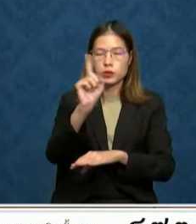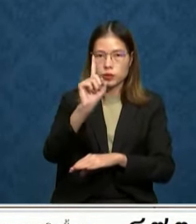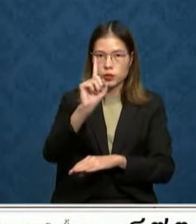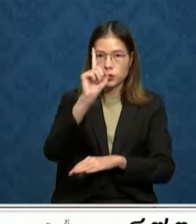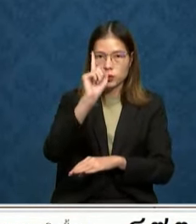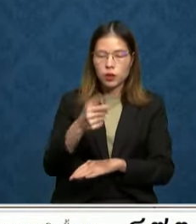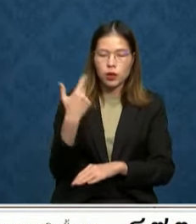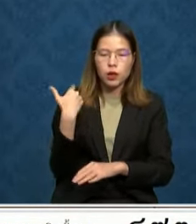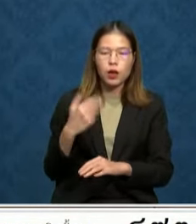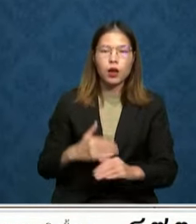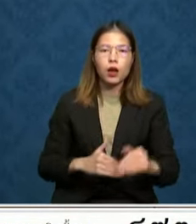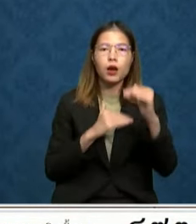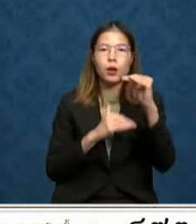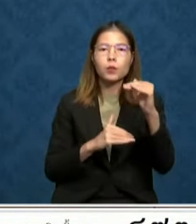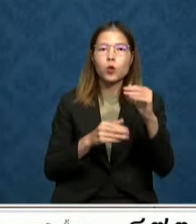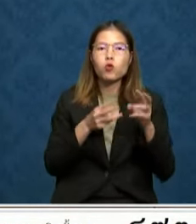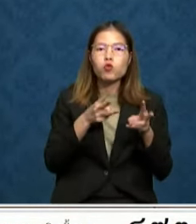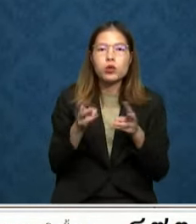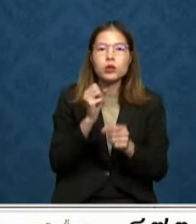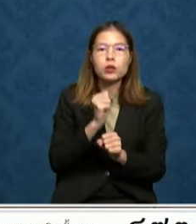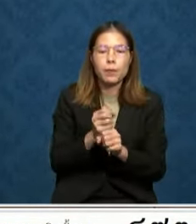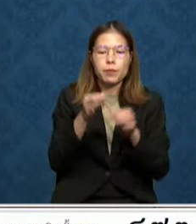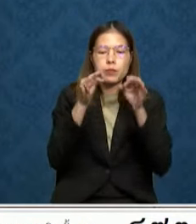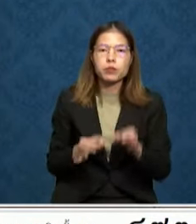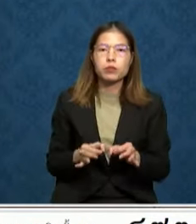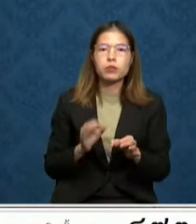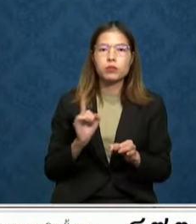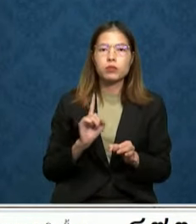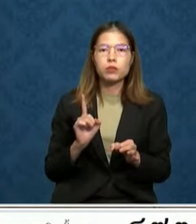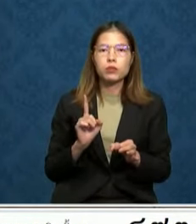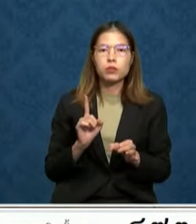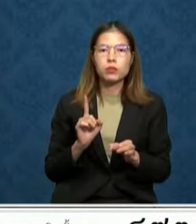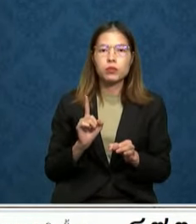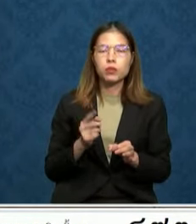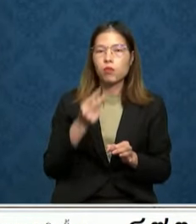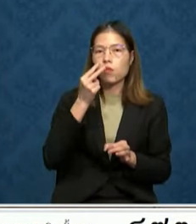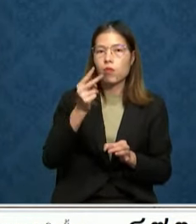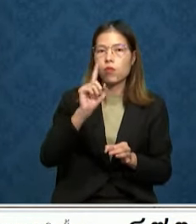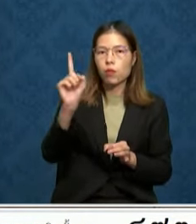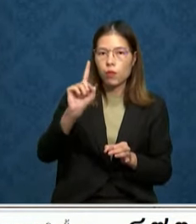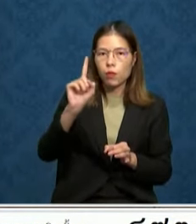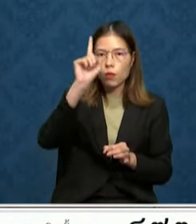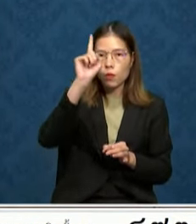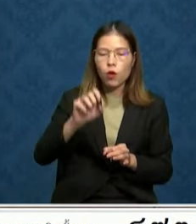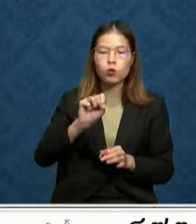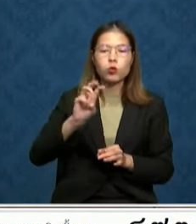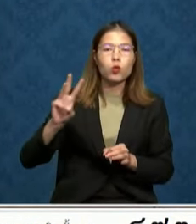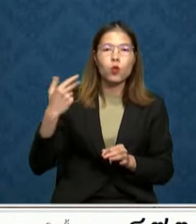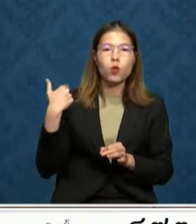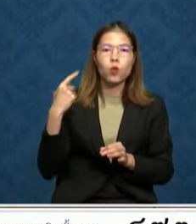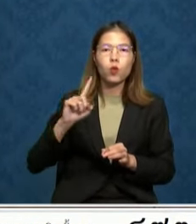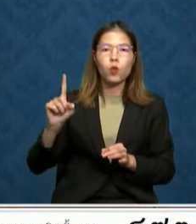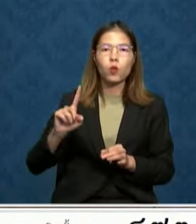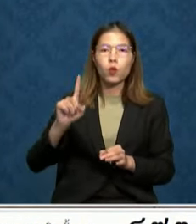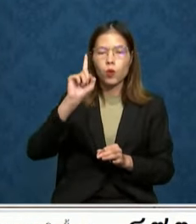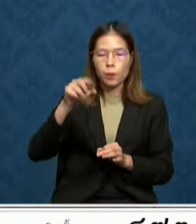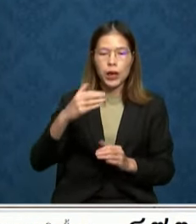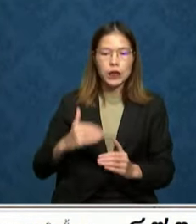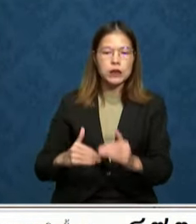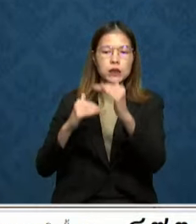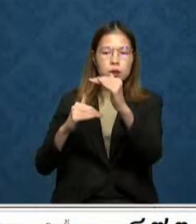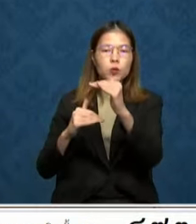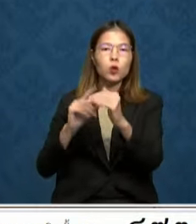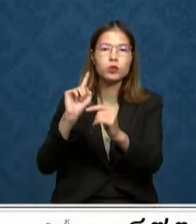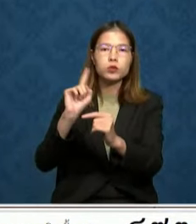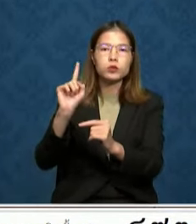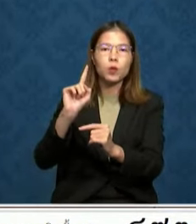ประ็นการกำหนดิธีการทำประชามติทภpine ครัชั้มองในประเดนของ conseguirี่ไปกำหนดเฉ